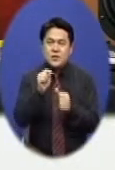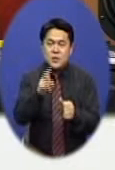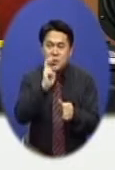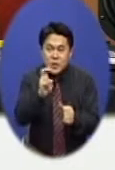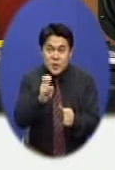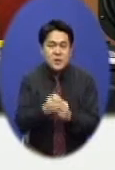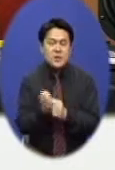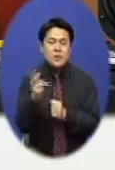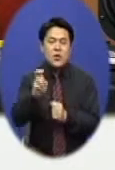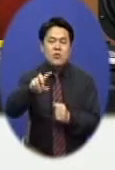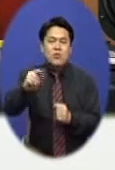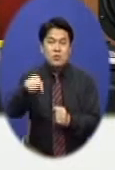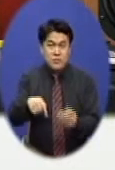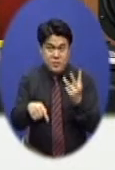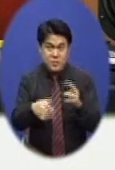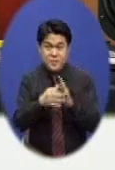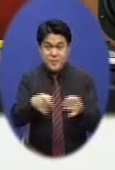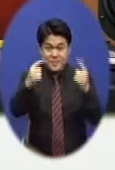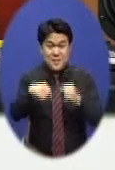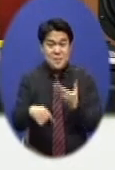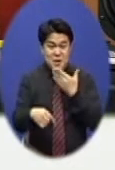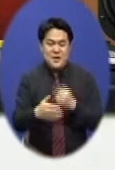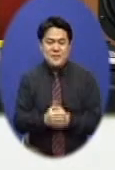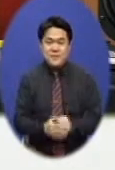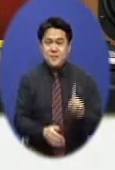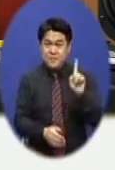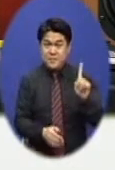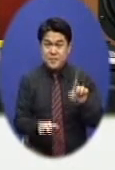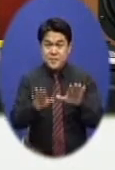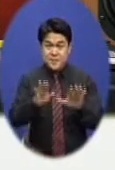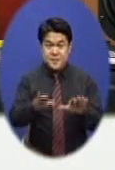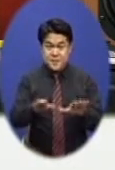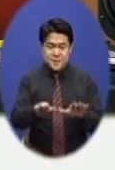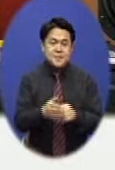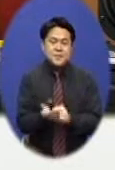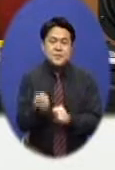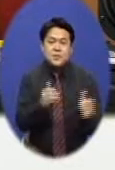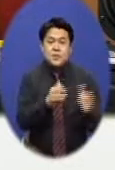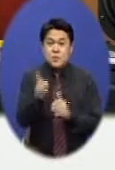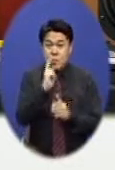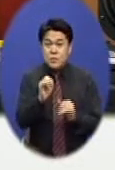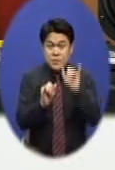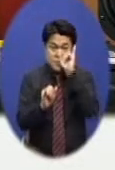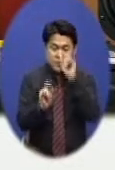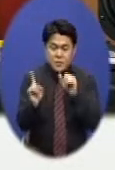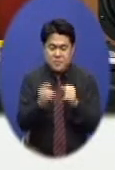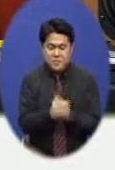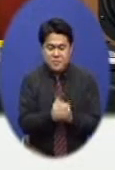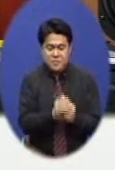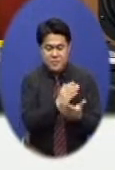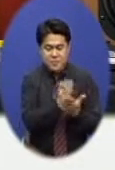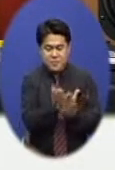부르기로 방송에 참여할 수 있습니다. 그렇습니다. 네. 네, 1번 지정곡 노래 부르기는요. 저희가 선곡해놓은